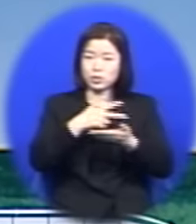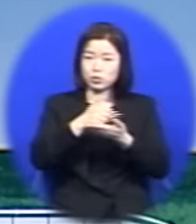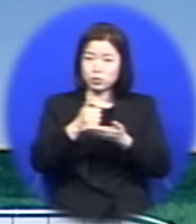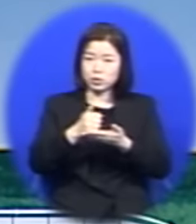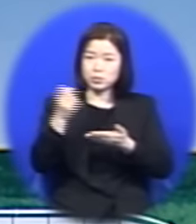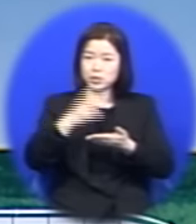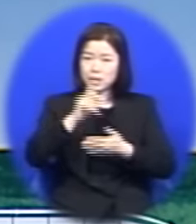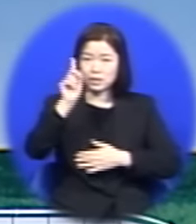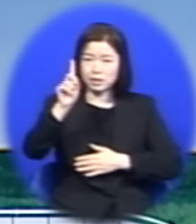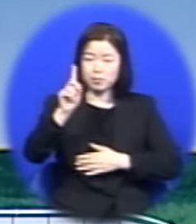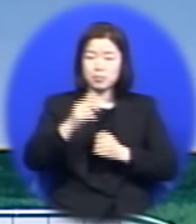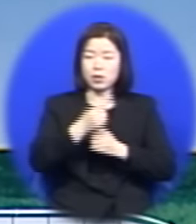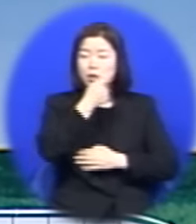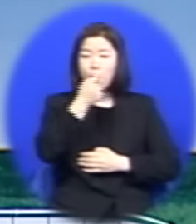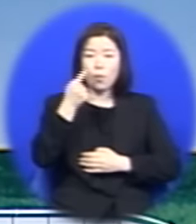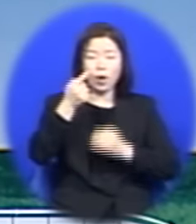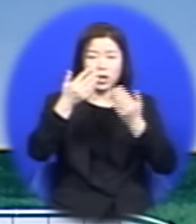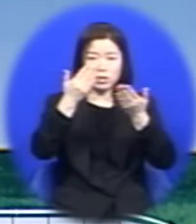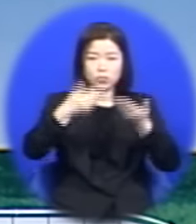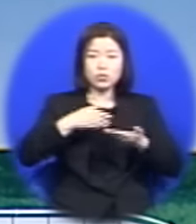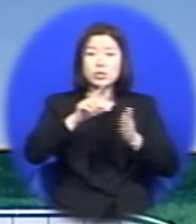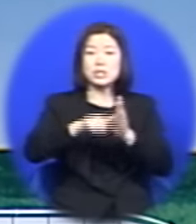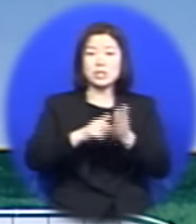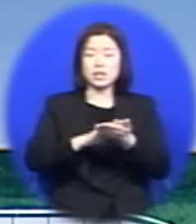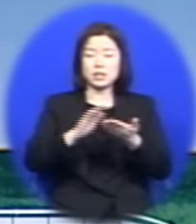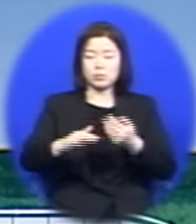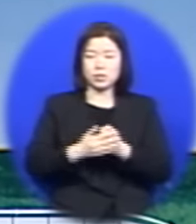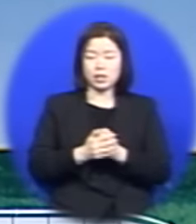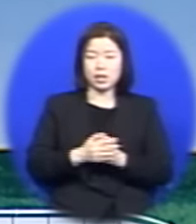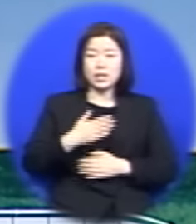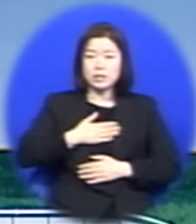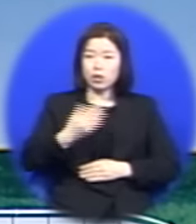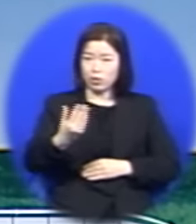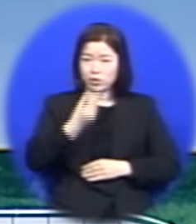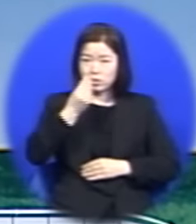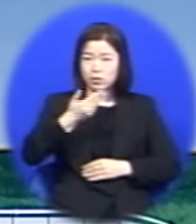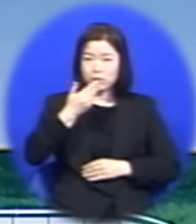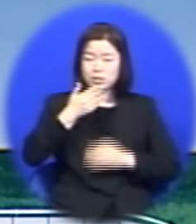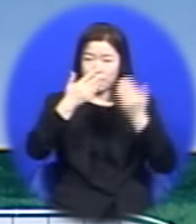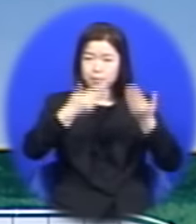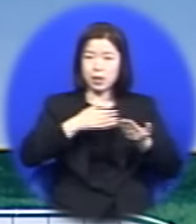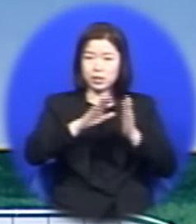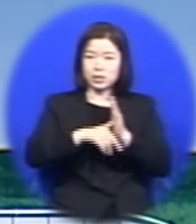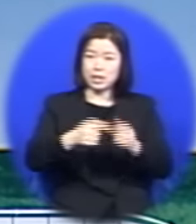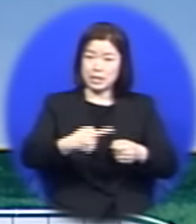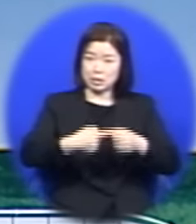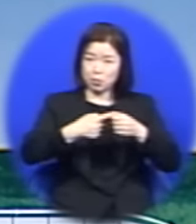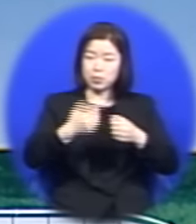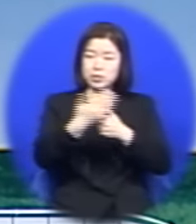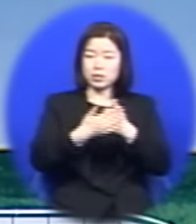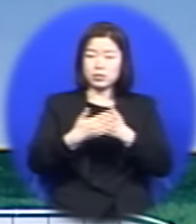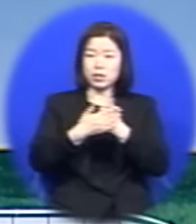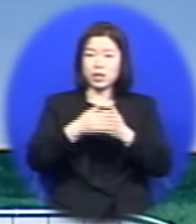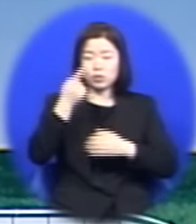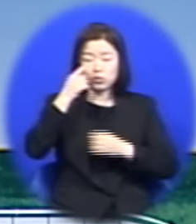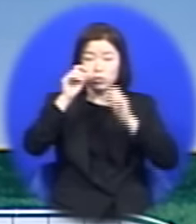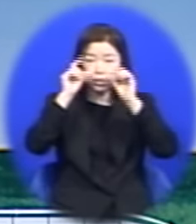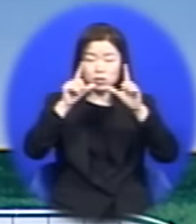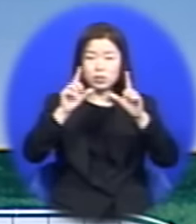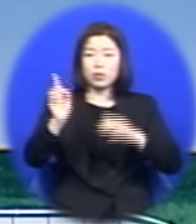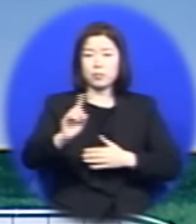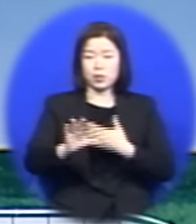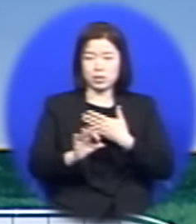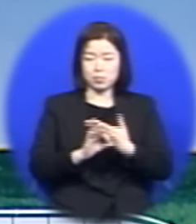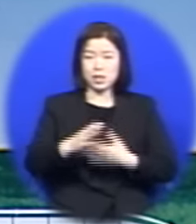주님이 확인시켜주는 시간. 저는 성찬을 받으면서 가장 첫 번째 은혜의 눈이 뜨였던 것이